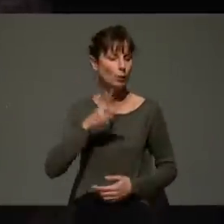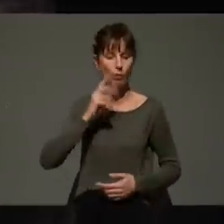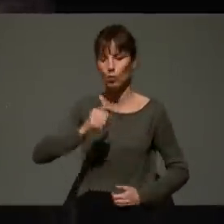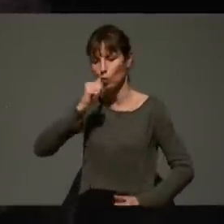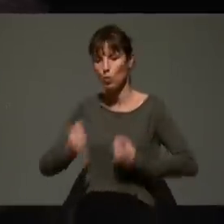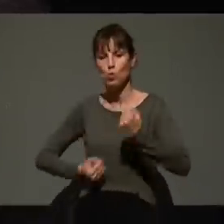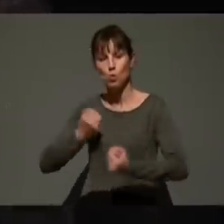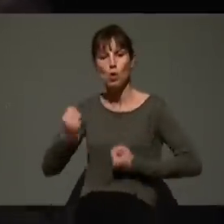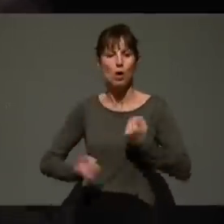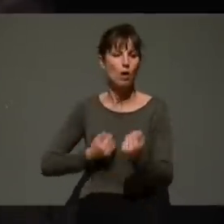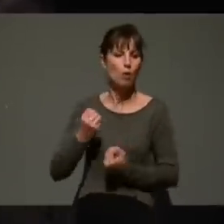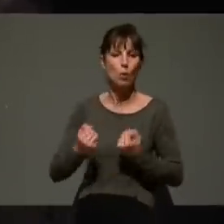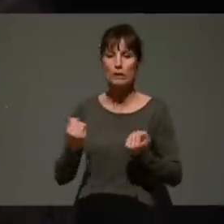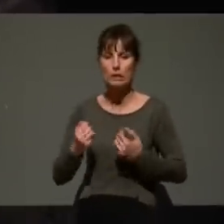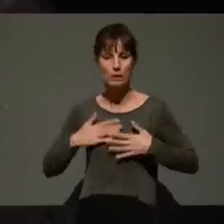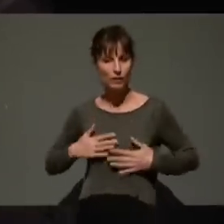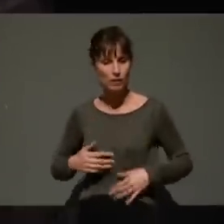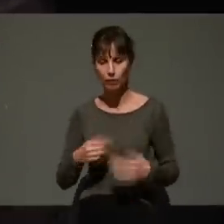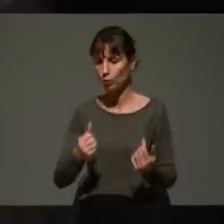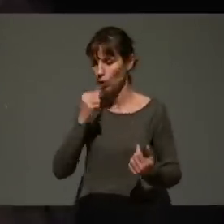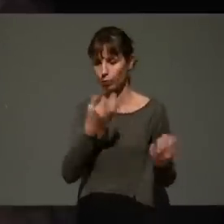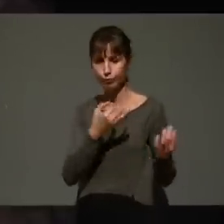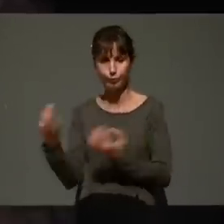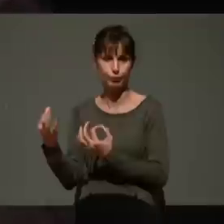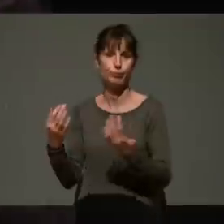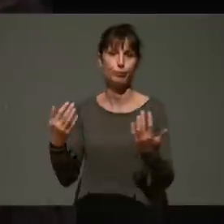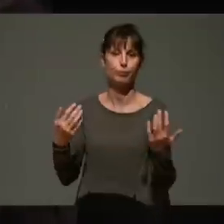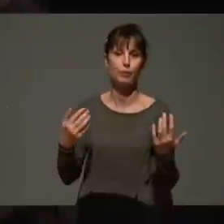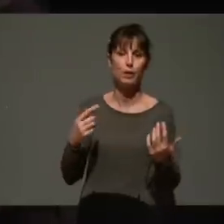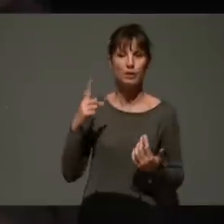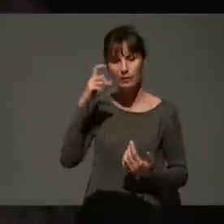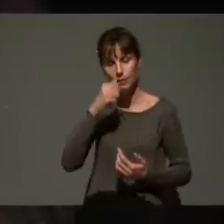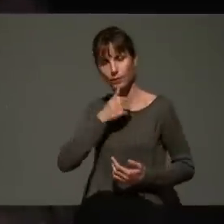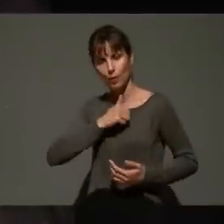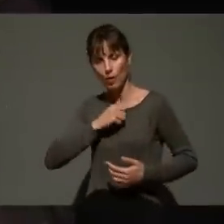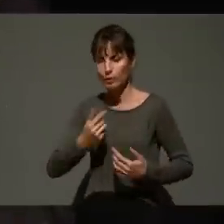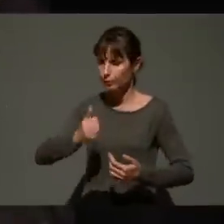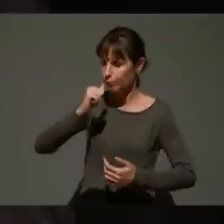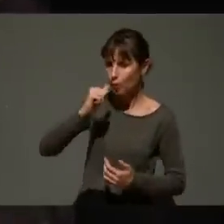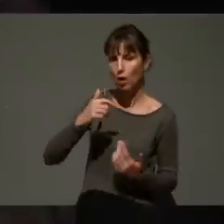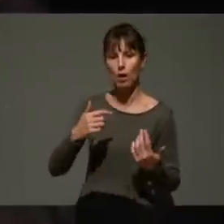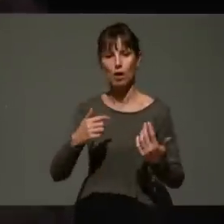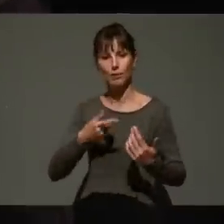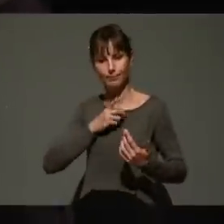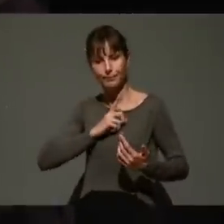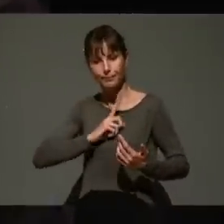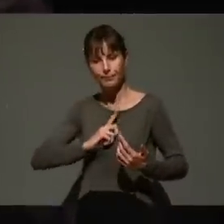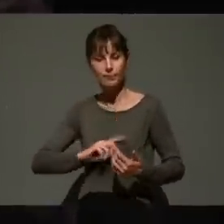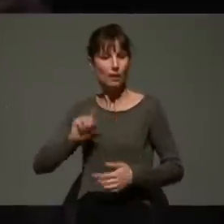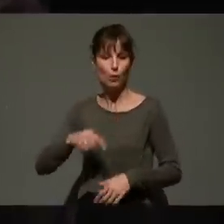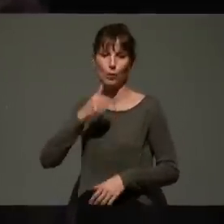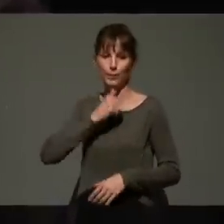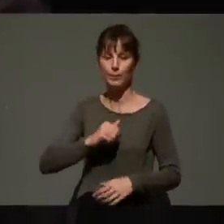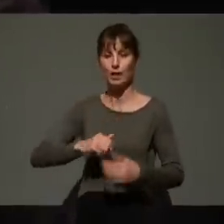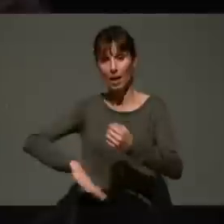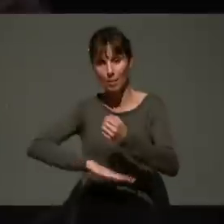on court, quand on fait des exercices physiques, c'est un petit peu plus difficile de boire, c'est un peu plus difficile d'assimiler. Mais vraiment,